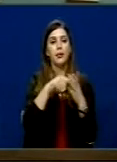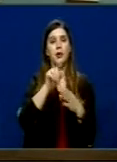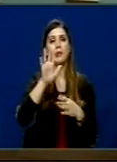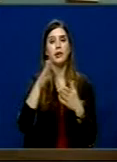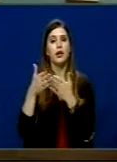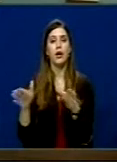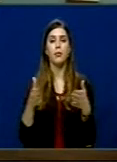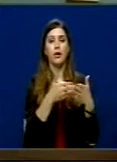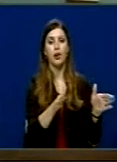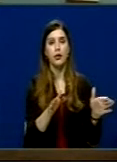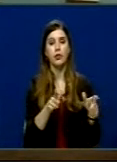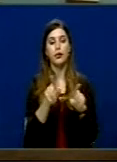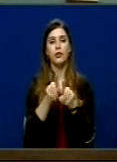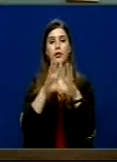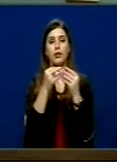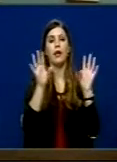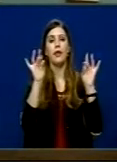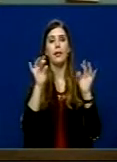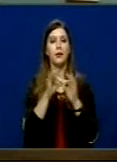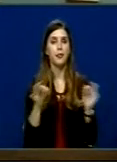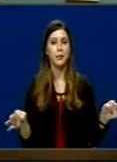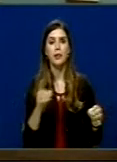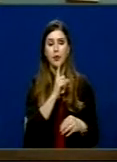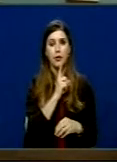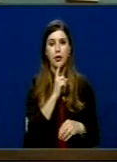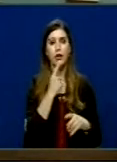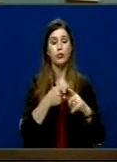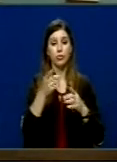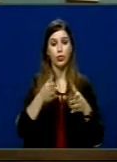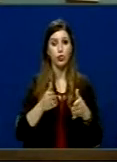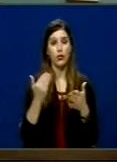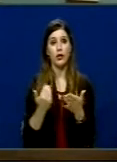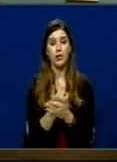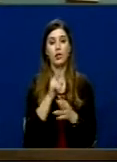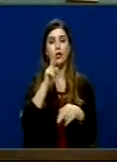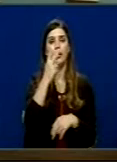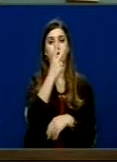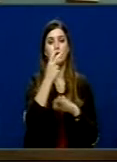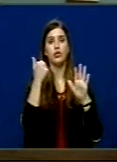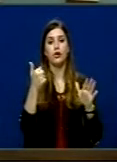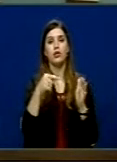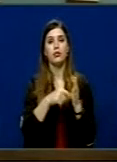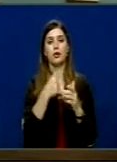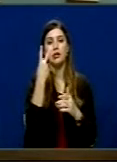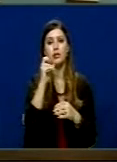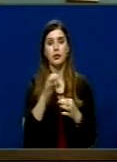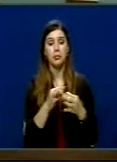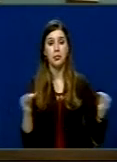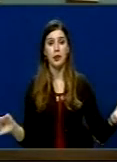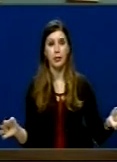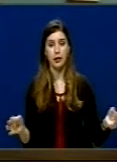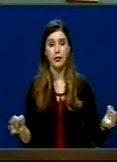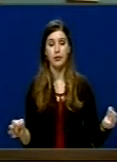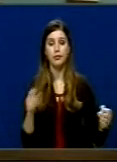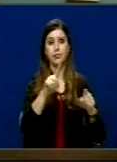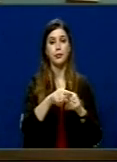metra bankina, që do të thotë gjithsej 10 metra, ndërsa rruga e re ka gjerësinë prej 26.20 metra.